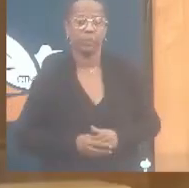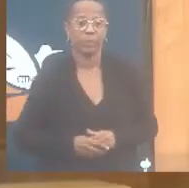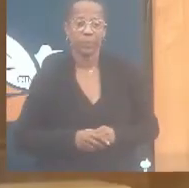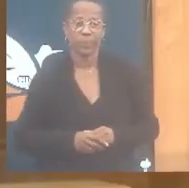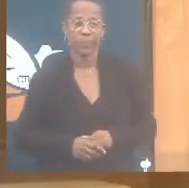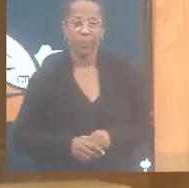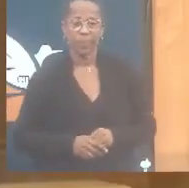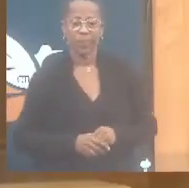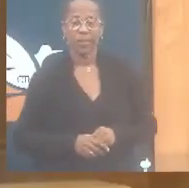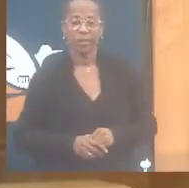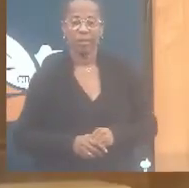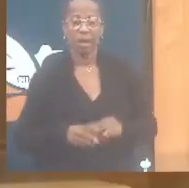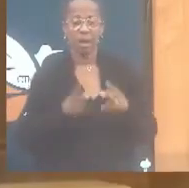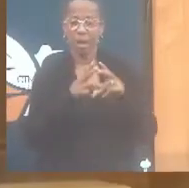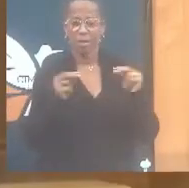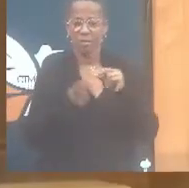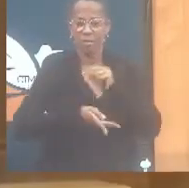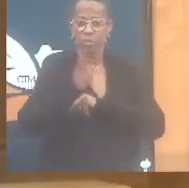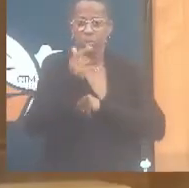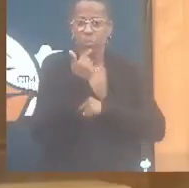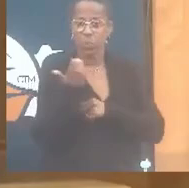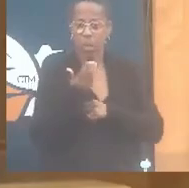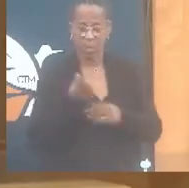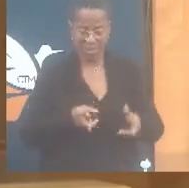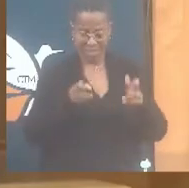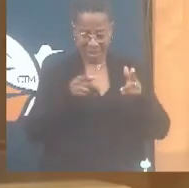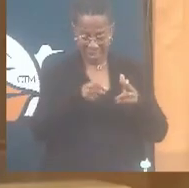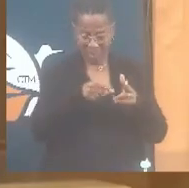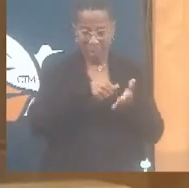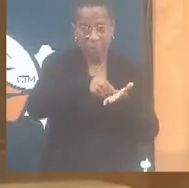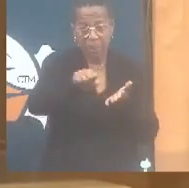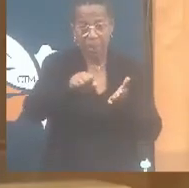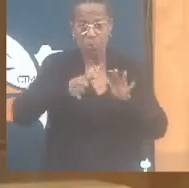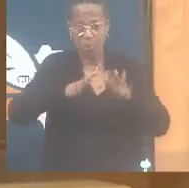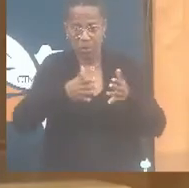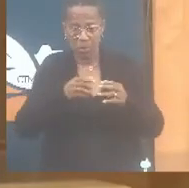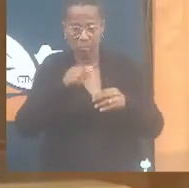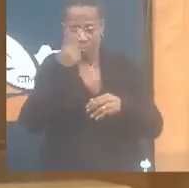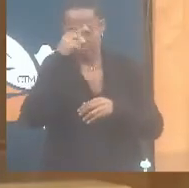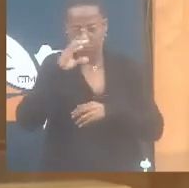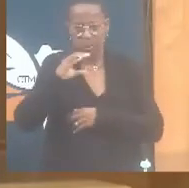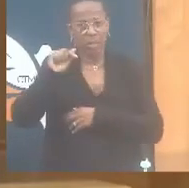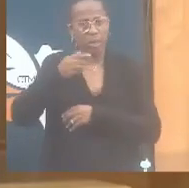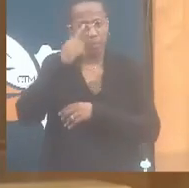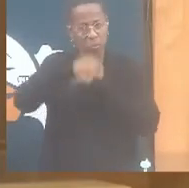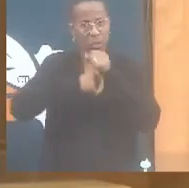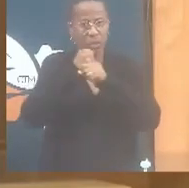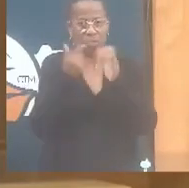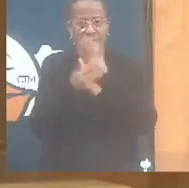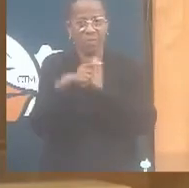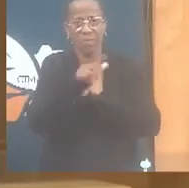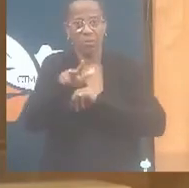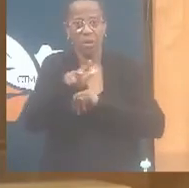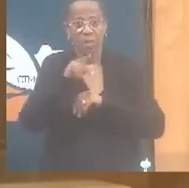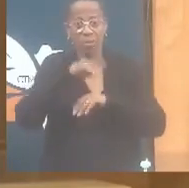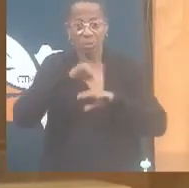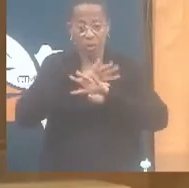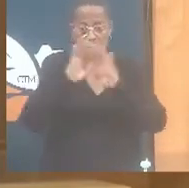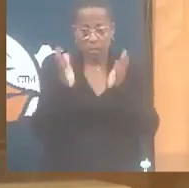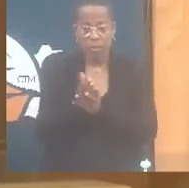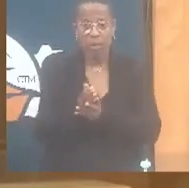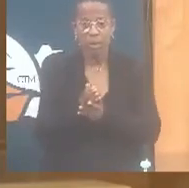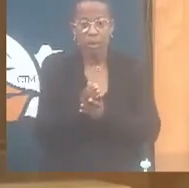Mais plus grave encore, le délai moyen de paiement de la CTM en 2023 était de